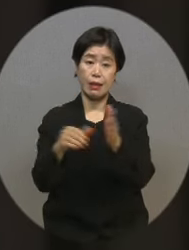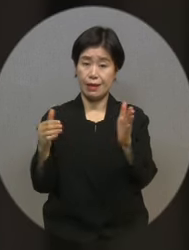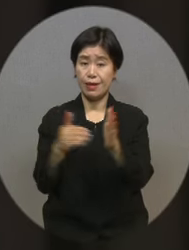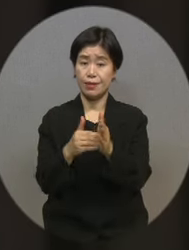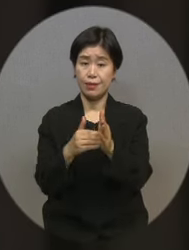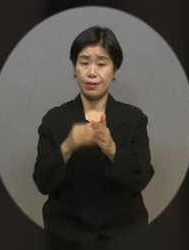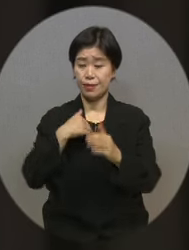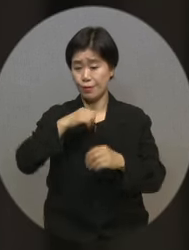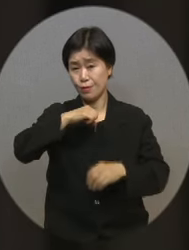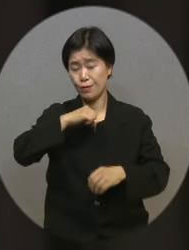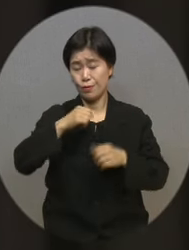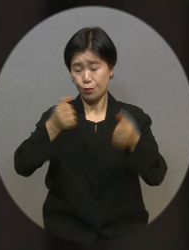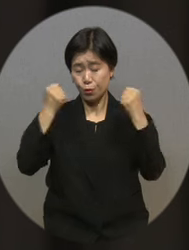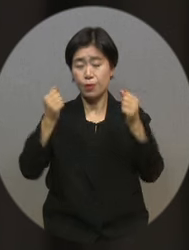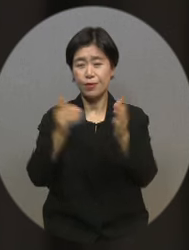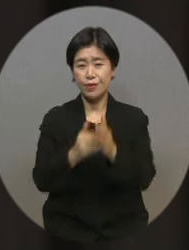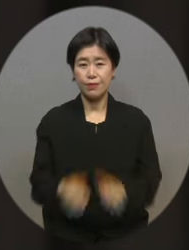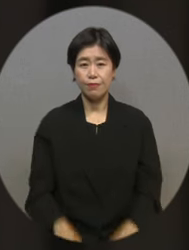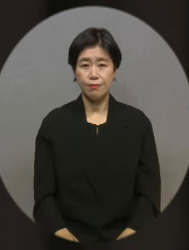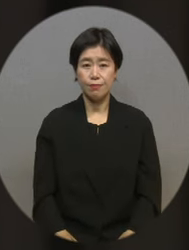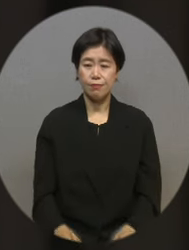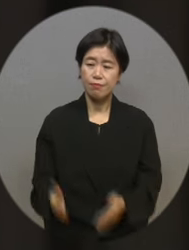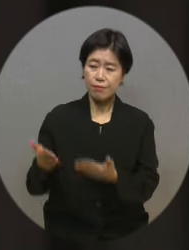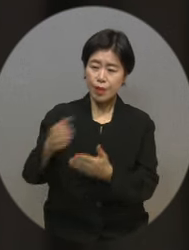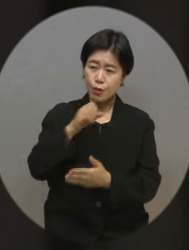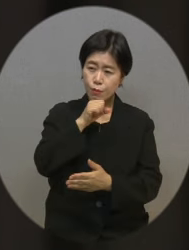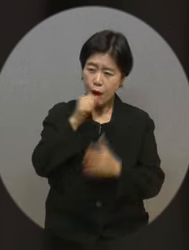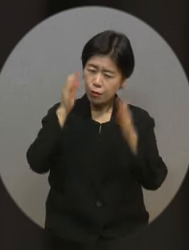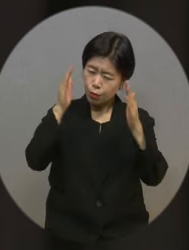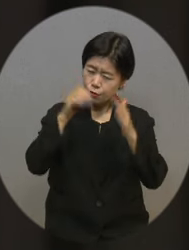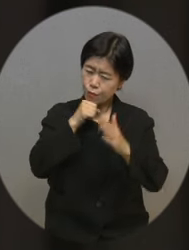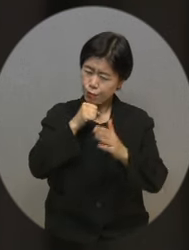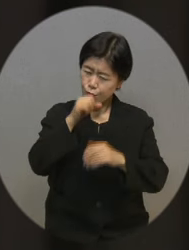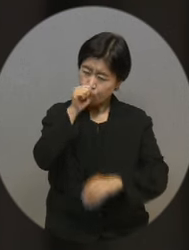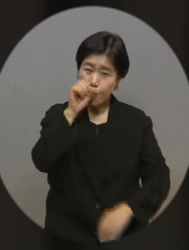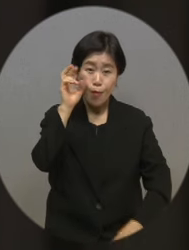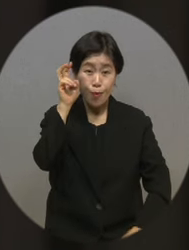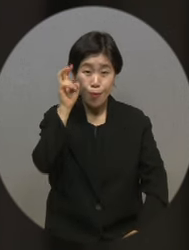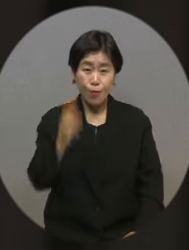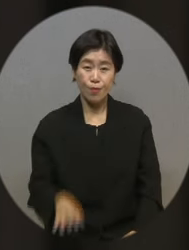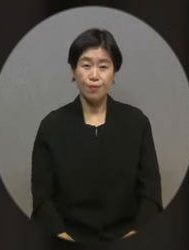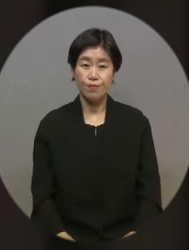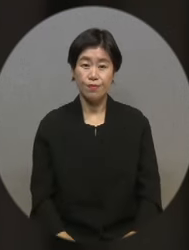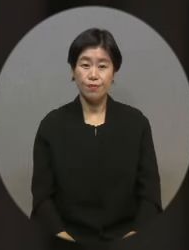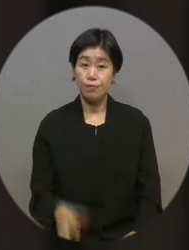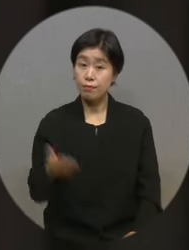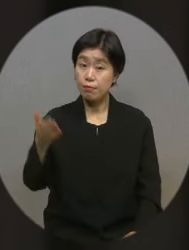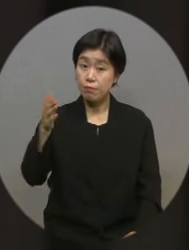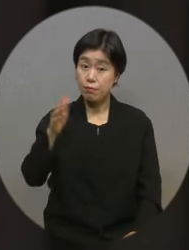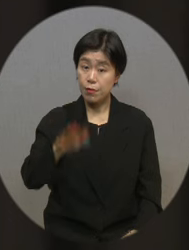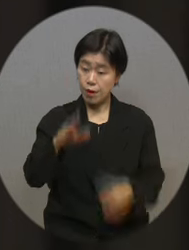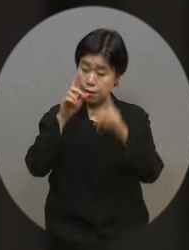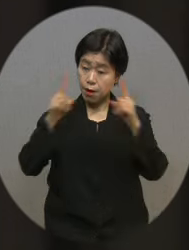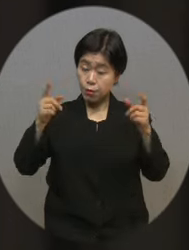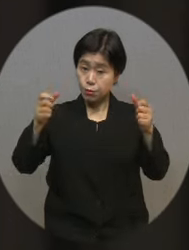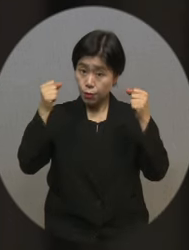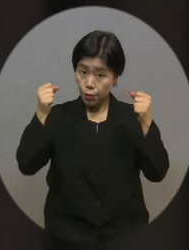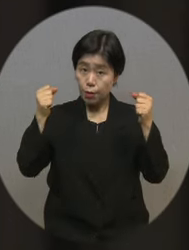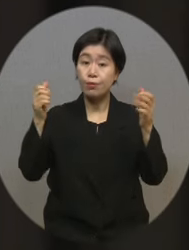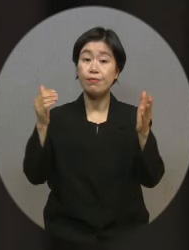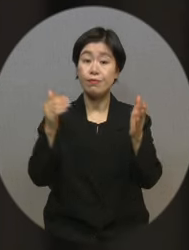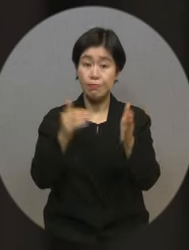말씀 안, 뭐 여쭤보지 않아도 물론 좋으셨을 테고. 근데, 그러면 이제 그렇게 해서 대학까지